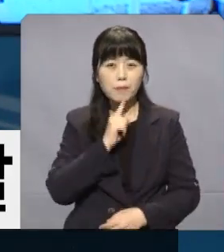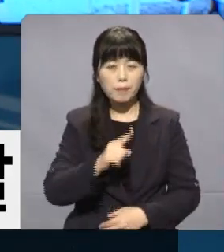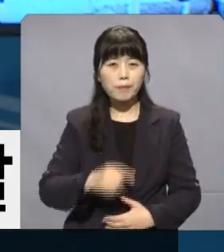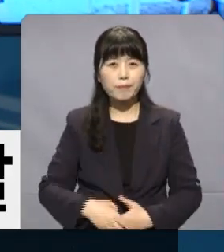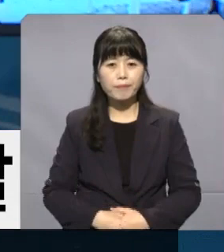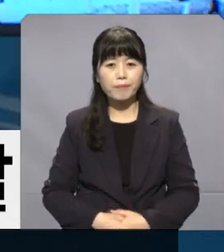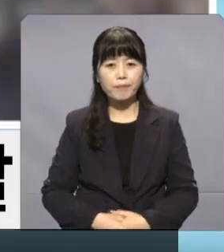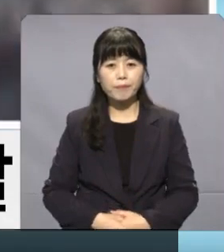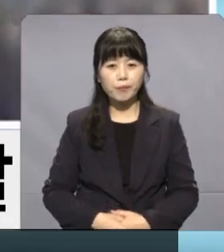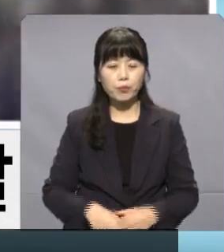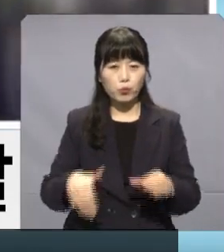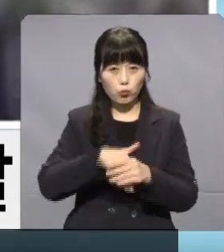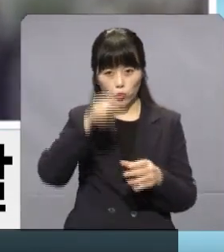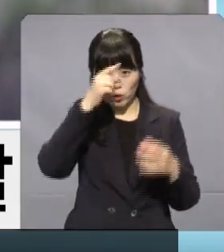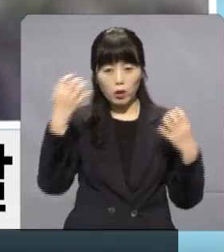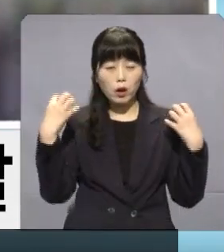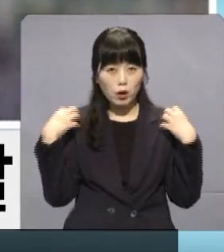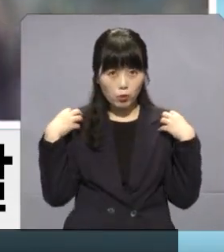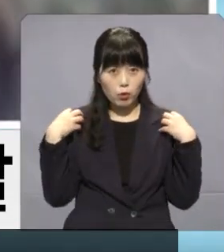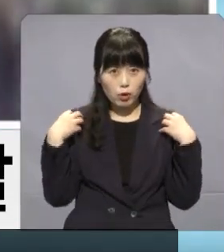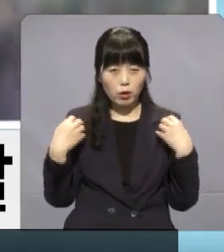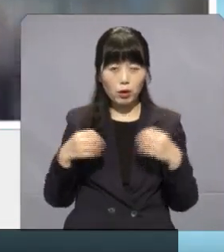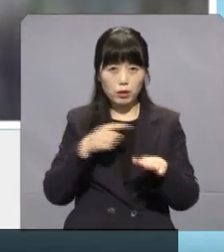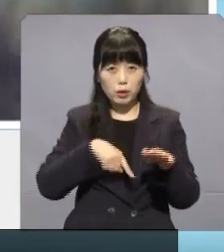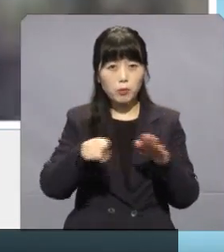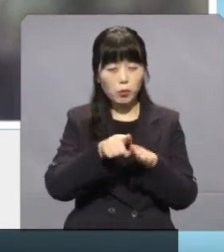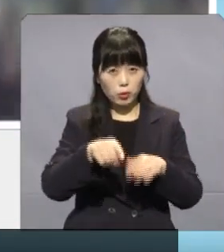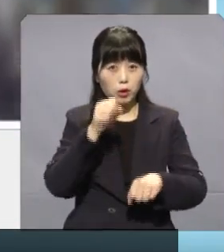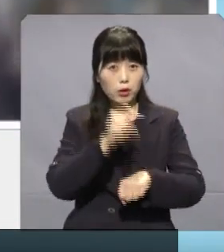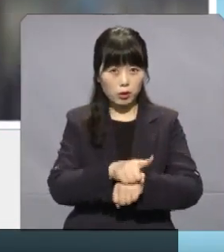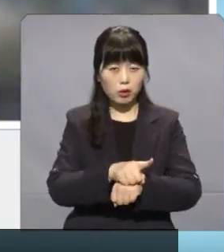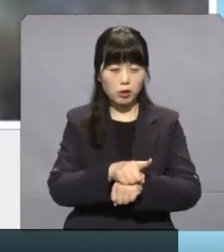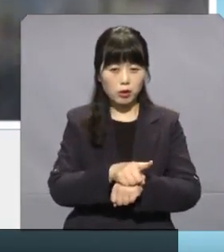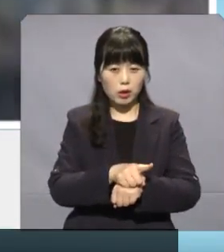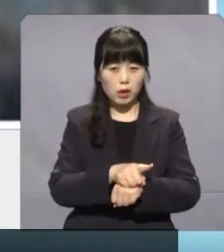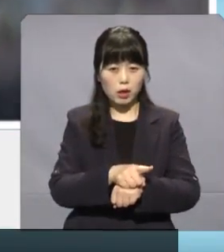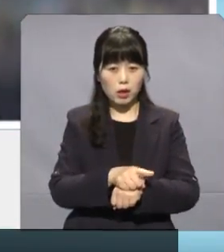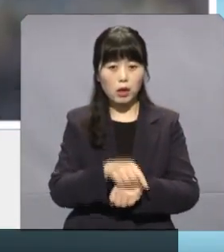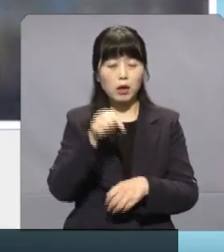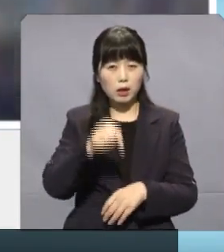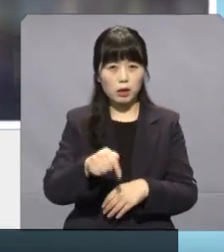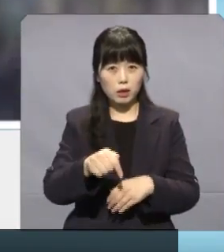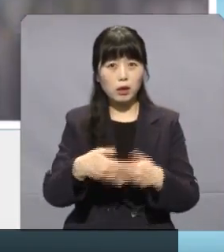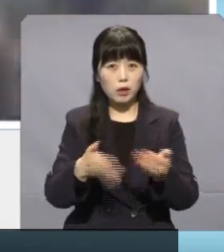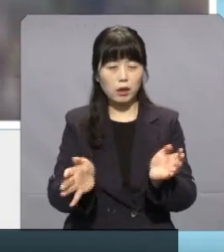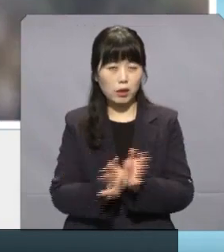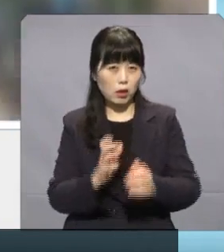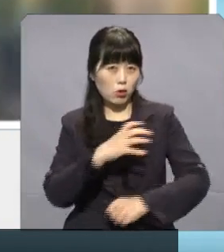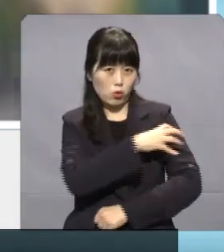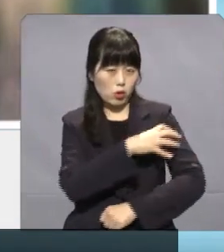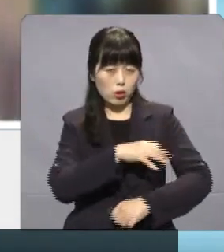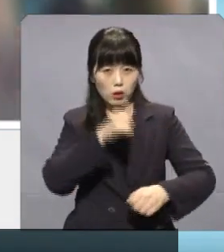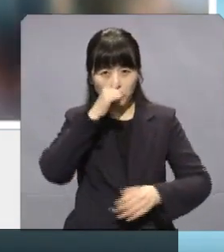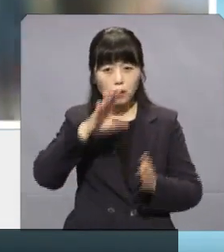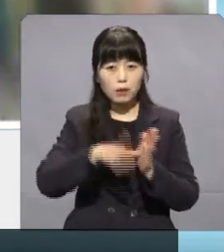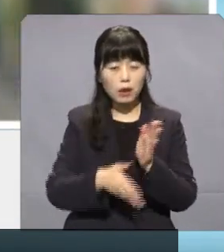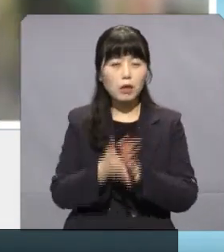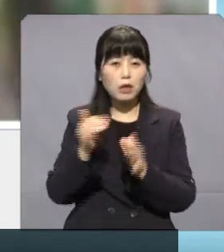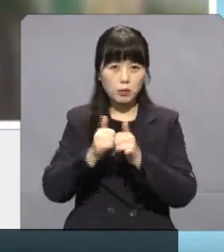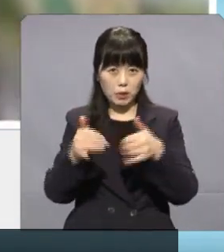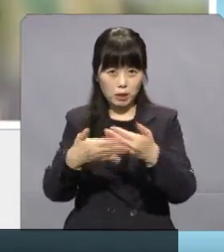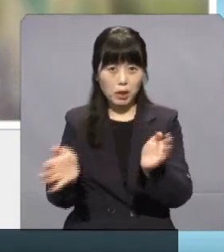같습니다 문재인 정권 같은 진보적 성향의 정권들의 권력을 잡았을 때